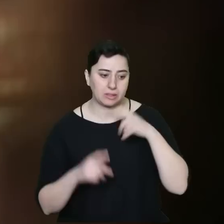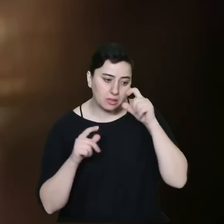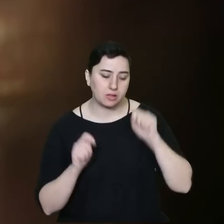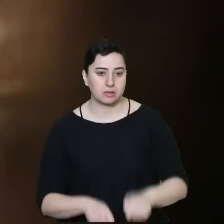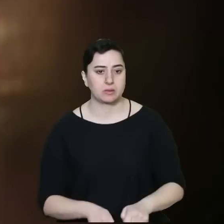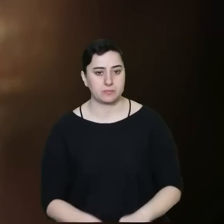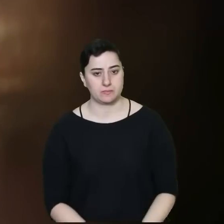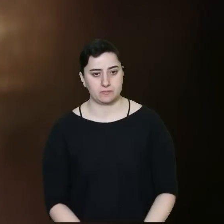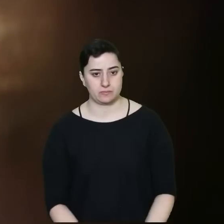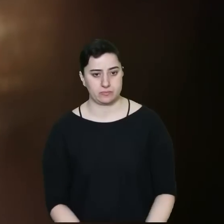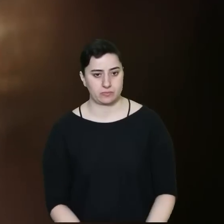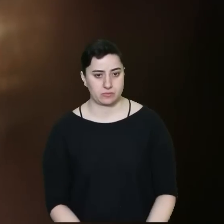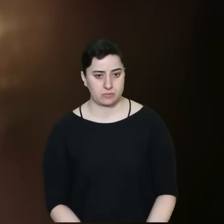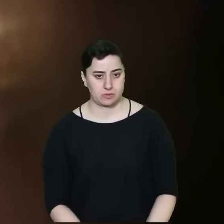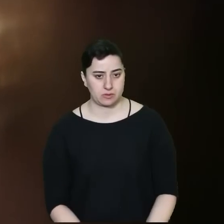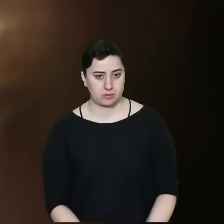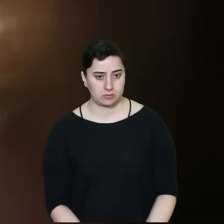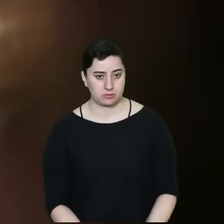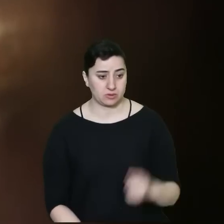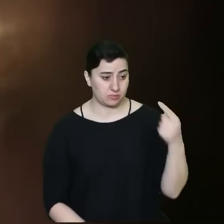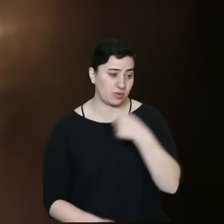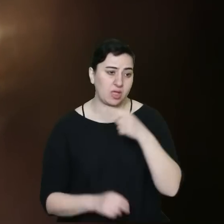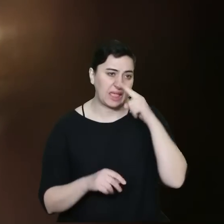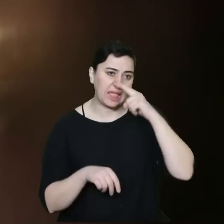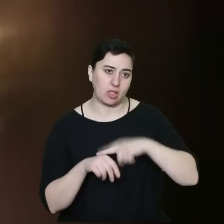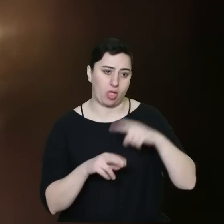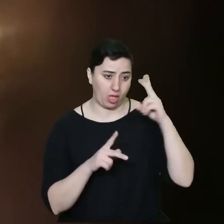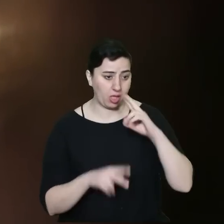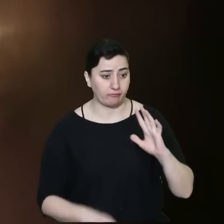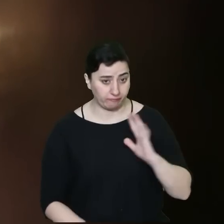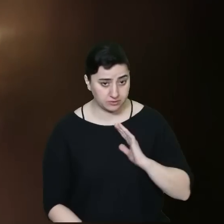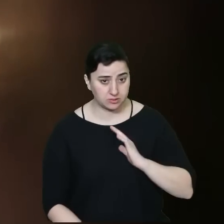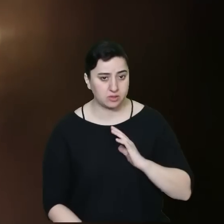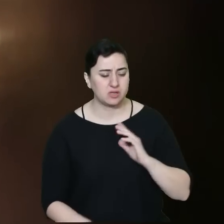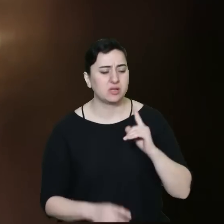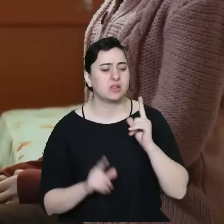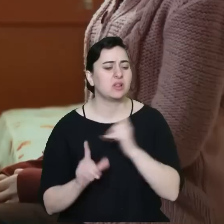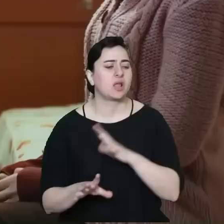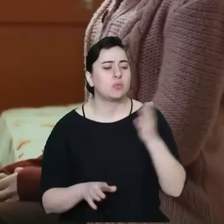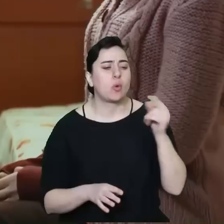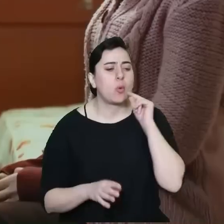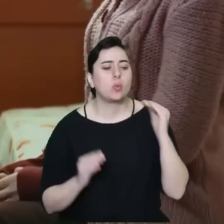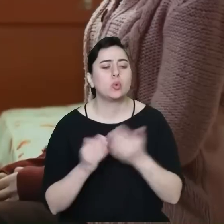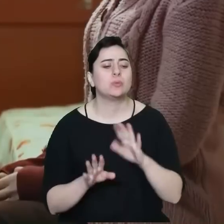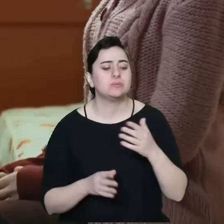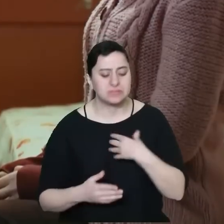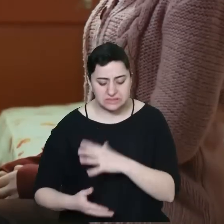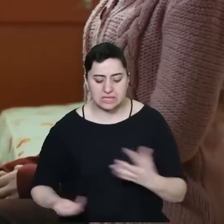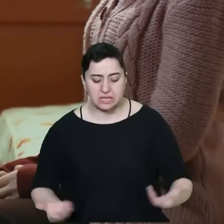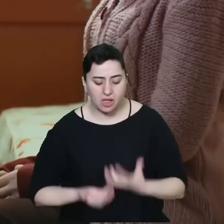davran. Şayet ondan yana bir umudun varsa da kes at o umudu. Biz